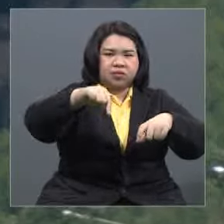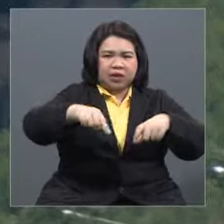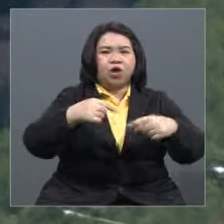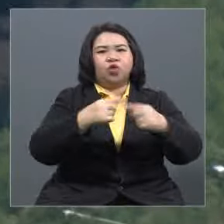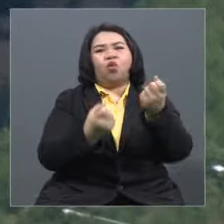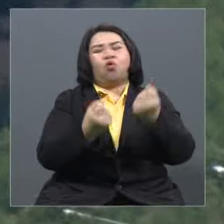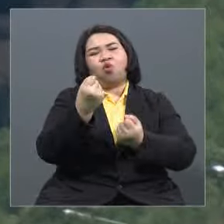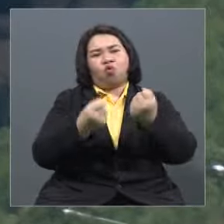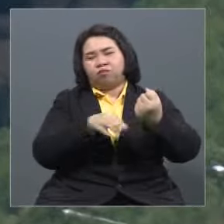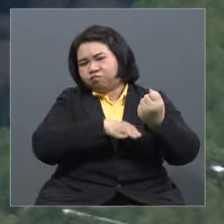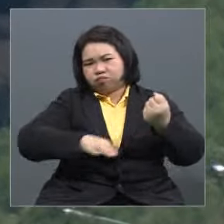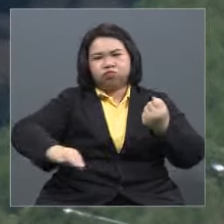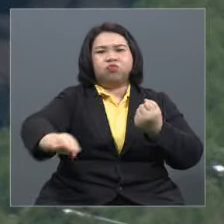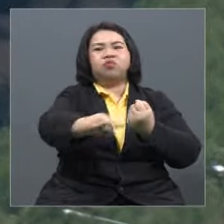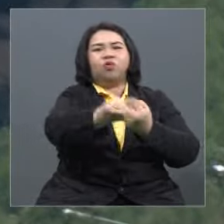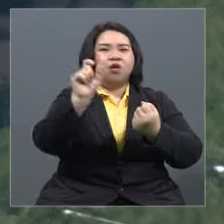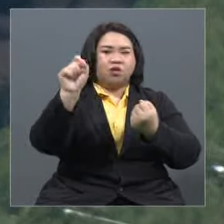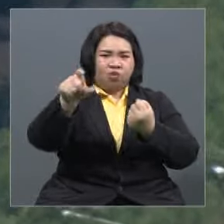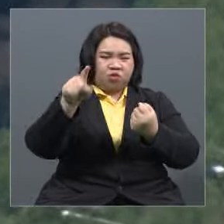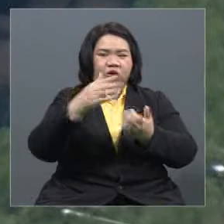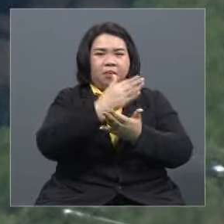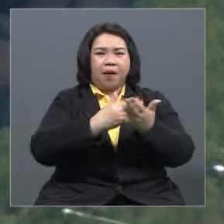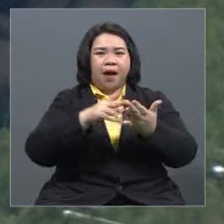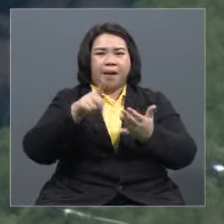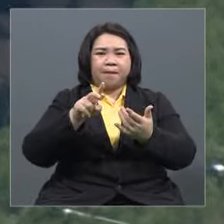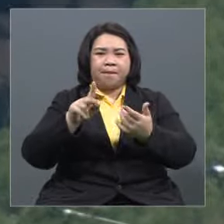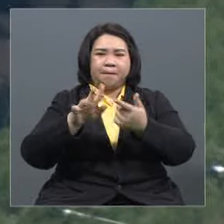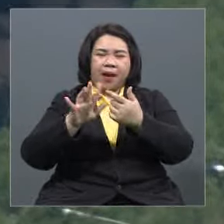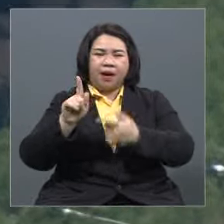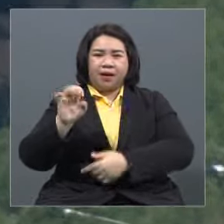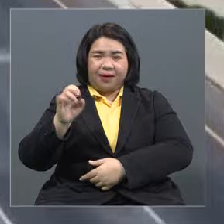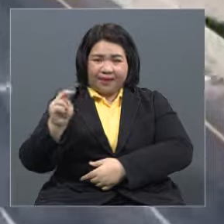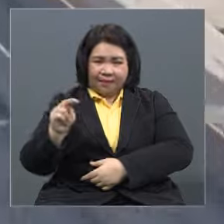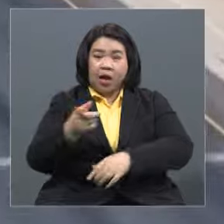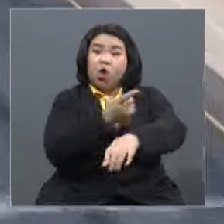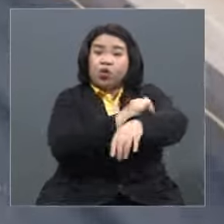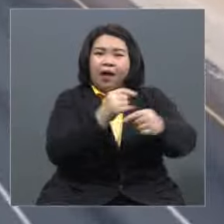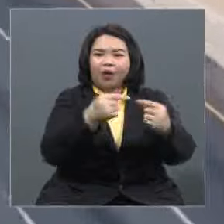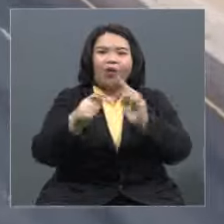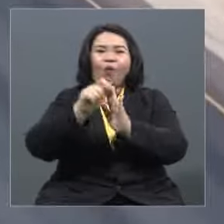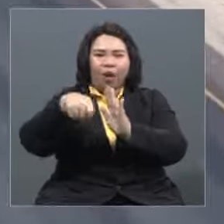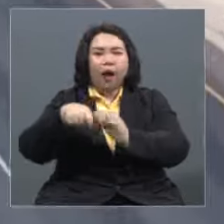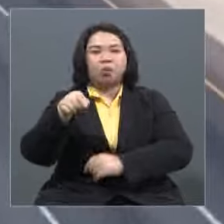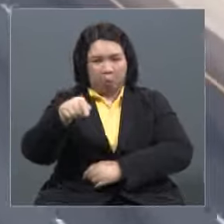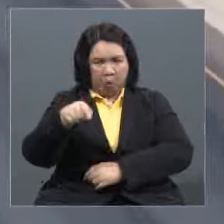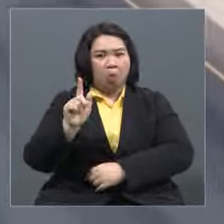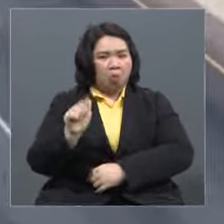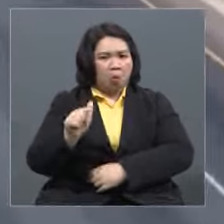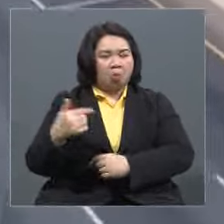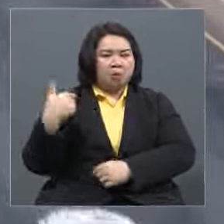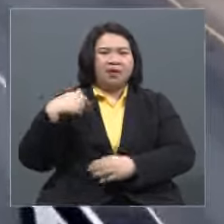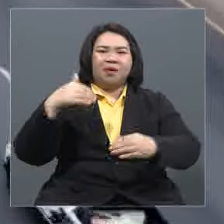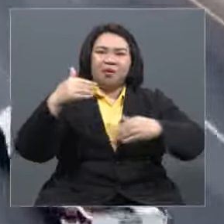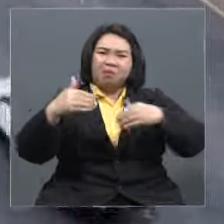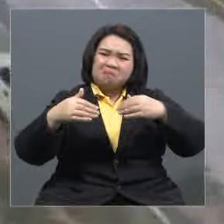หลวงพิเศษระหว่างเมืองหรือมอเตอร์เวย์สายบางปะอินนครราชสีมา 1โครงการใหญ่ที่มาพลิกโฉมการเดิน